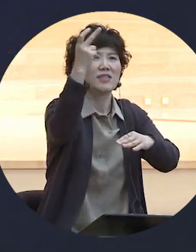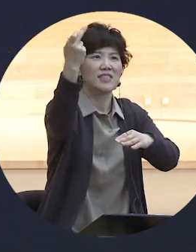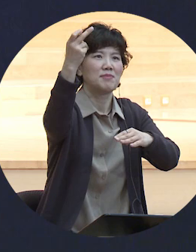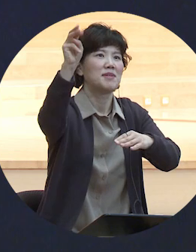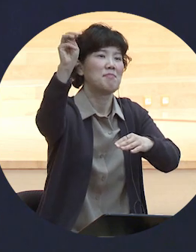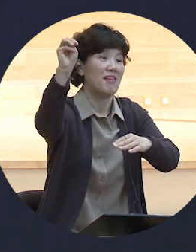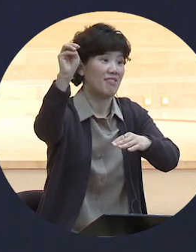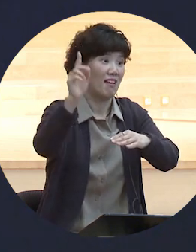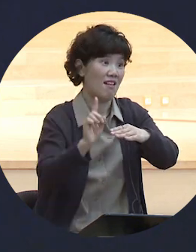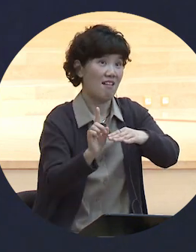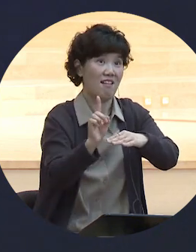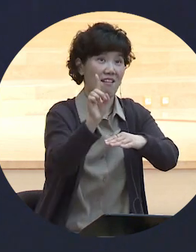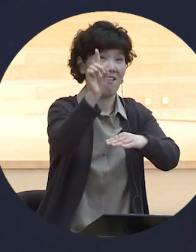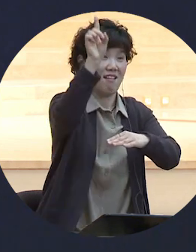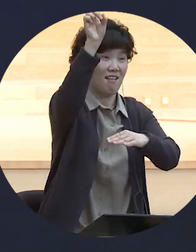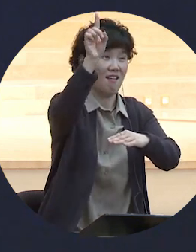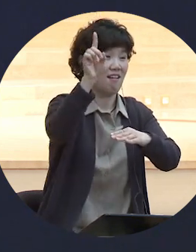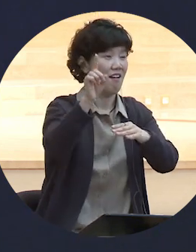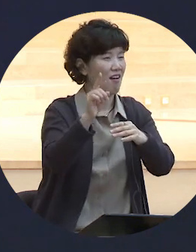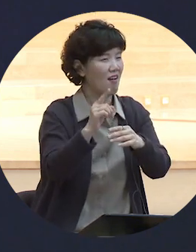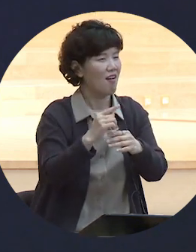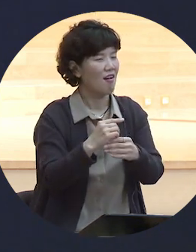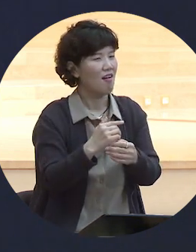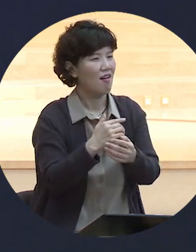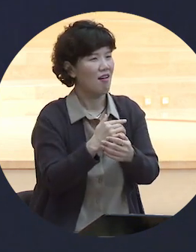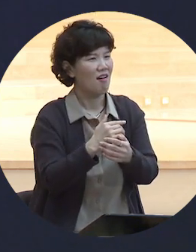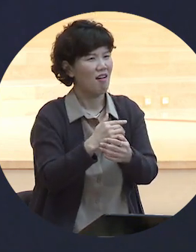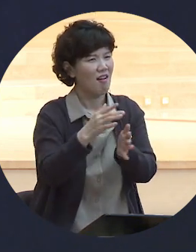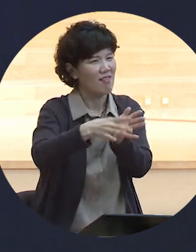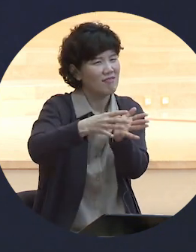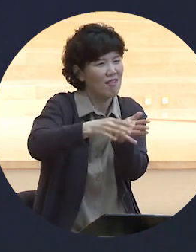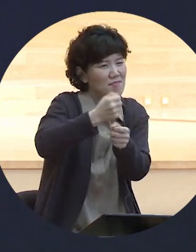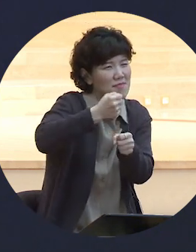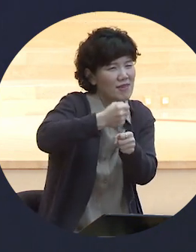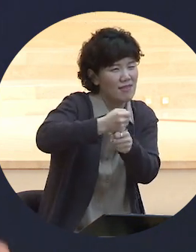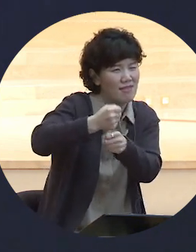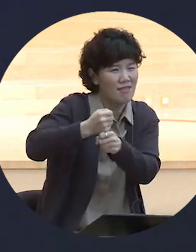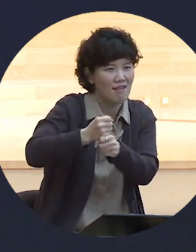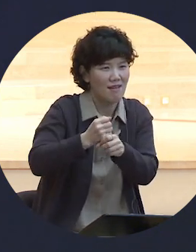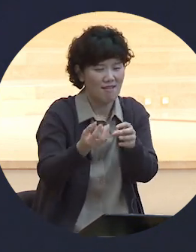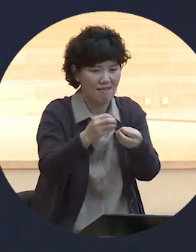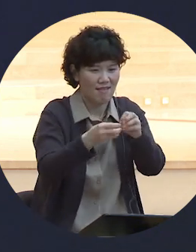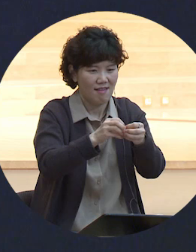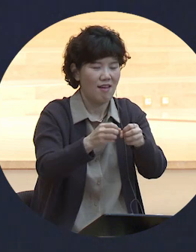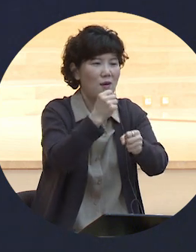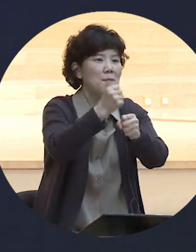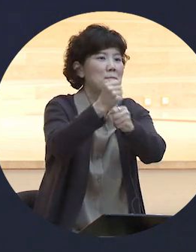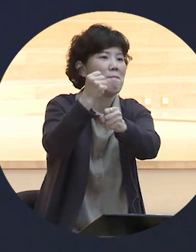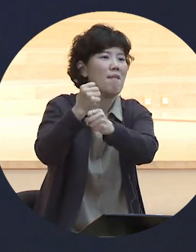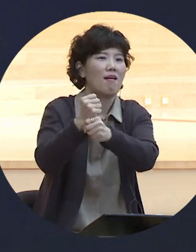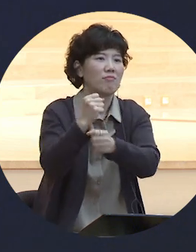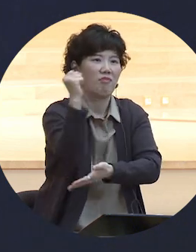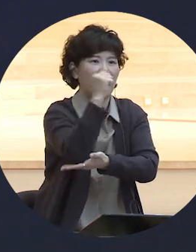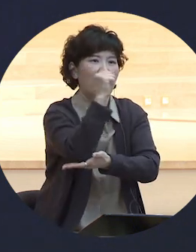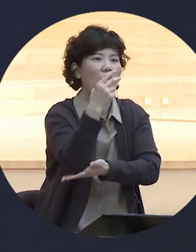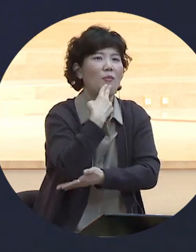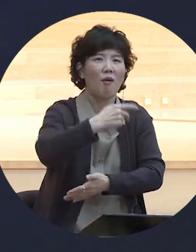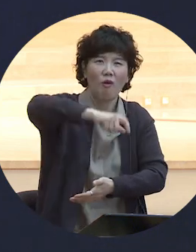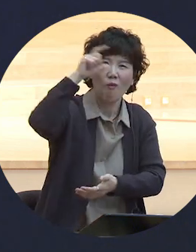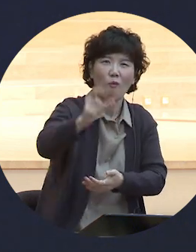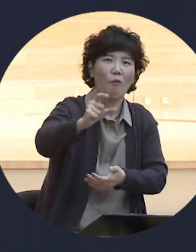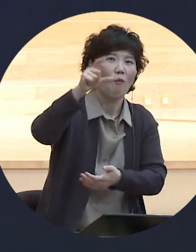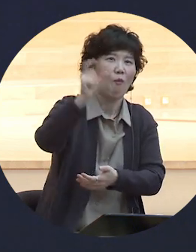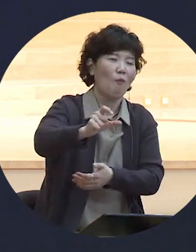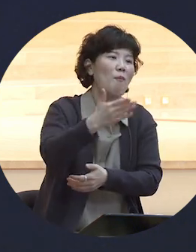312m 수천 개 어떤 재료를 써서 조합해서 그렇게 만들어도 흔들리지 않는 그런 타워가